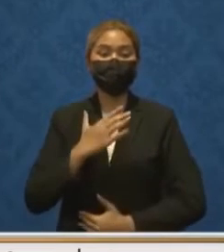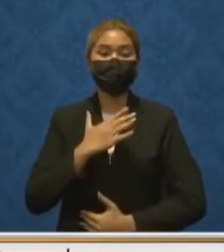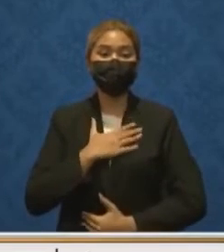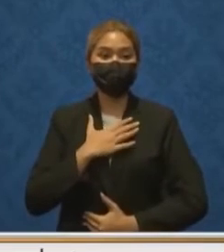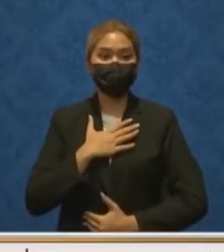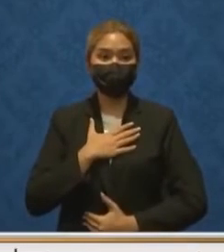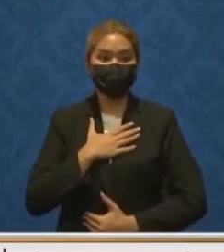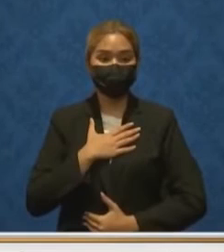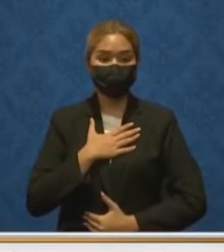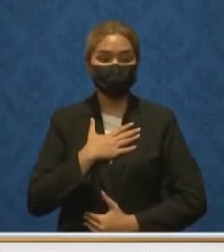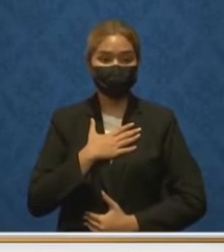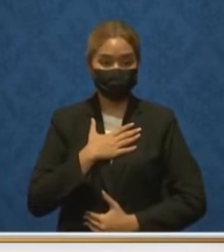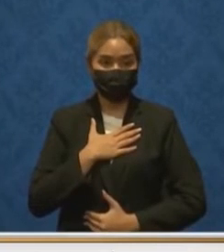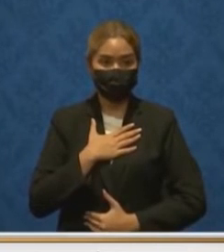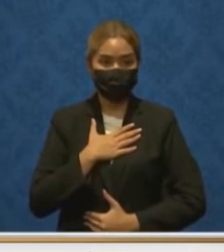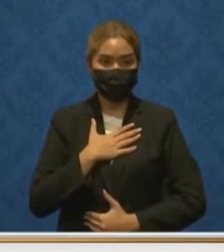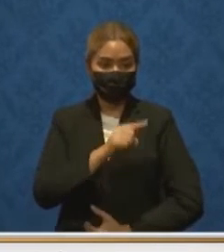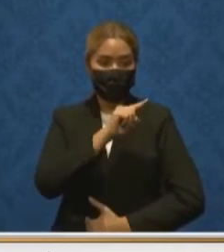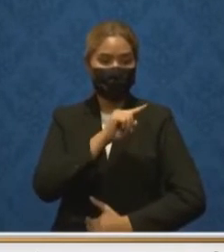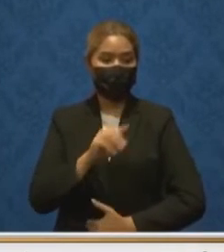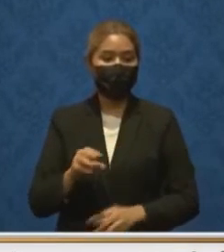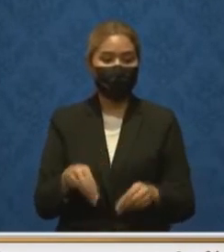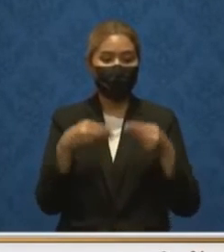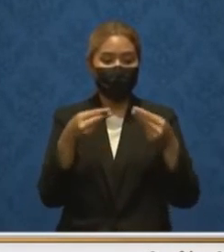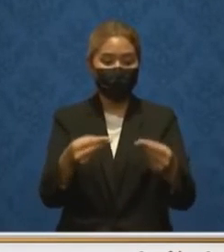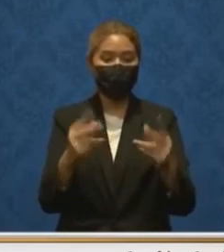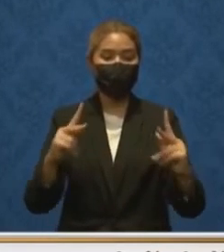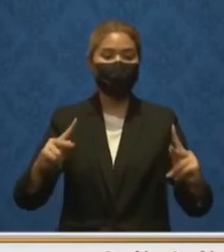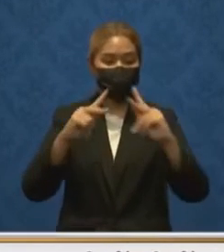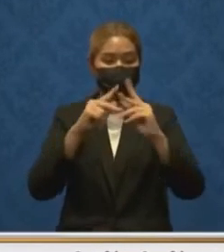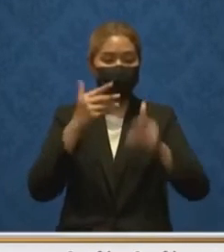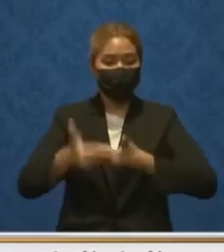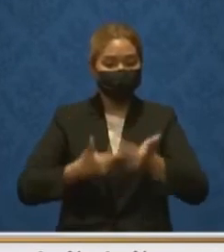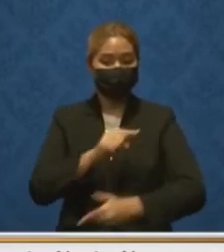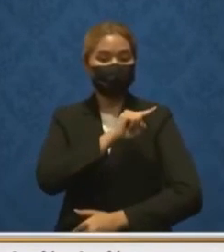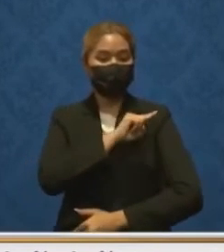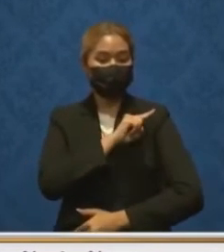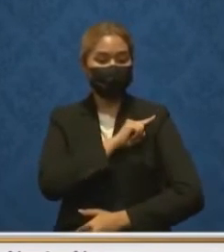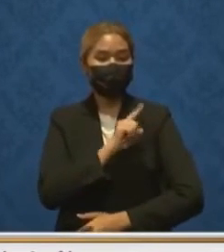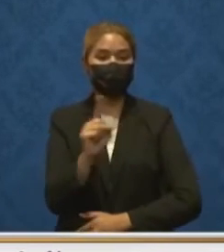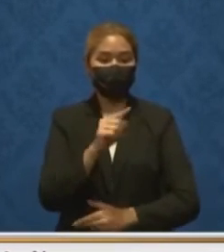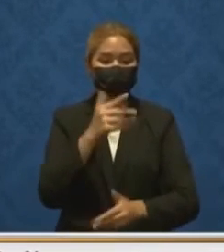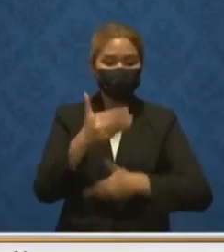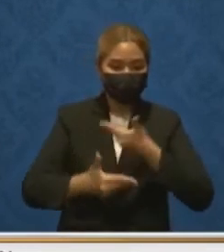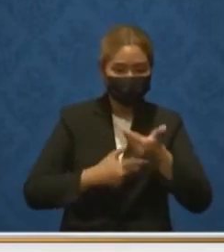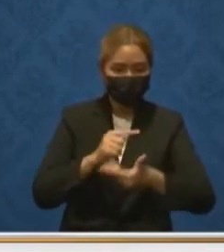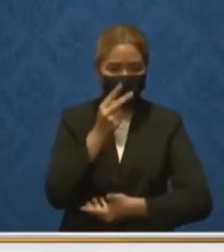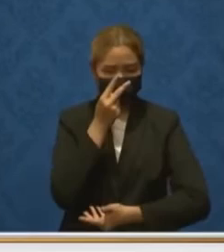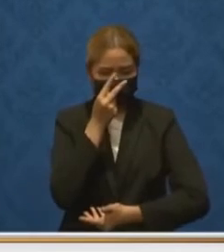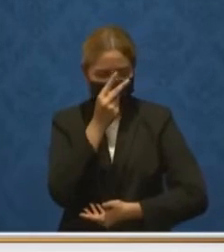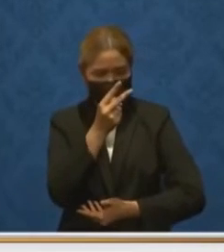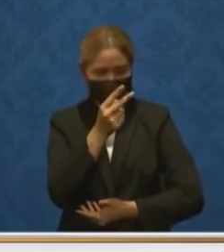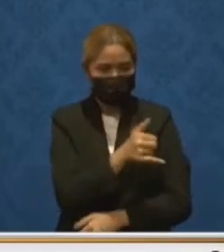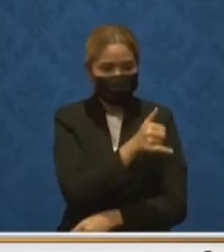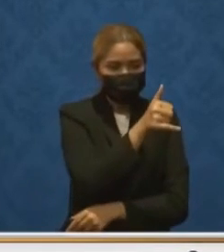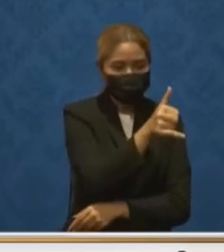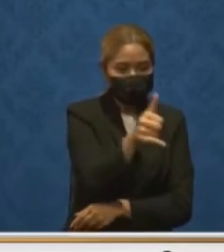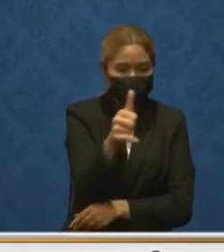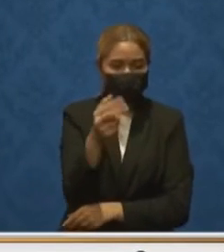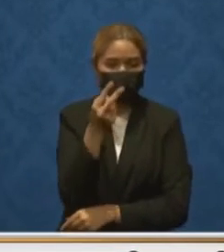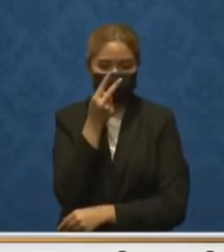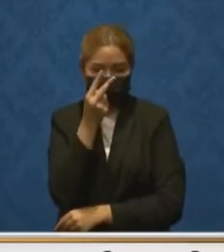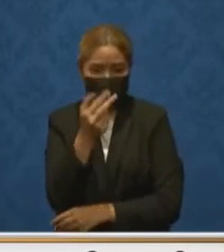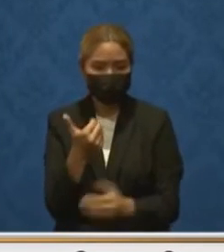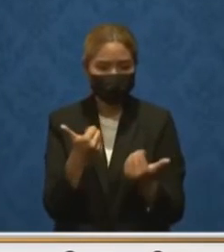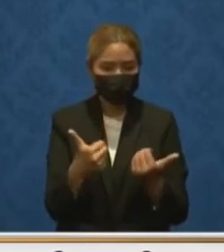้สั่งการให้กระสงผานิตที่เขามีหน่วยวิเคราะห์ตลาดโดยเฉพาะให้ไปดูว่าข